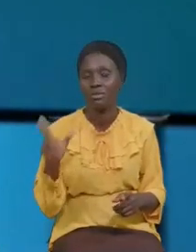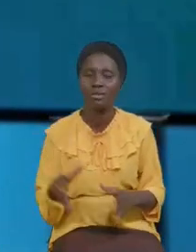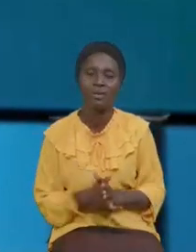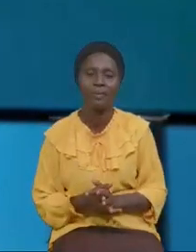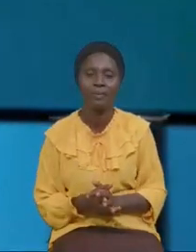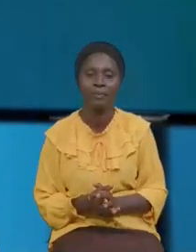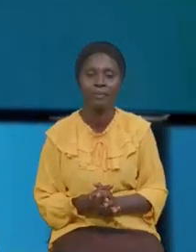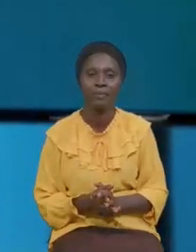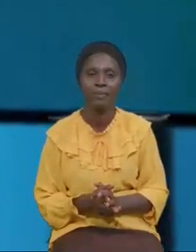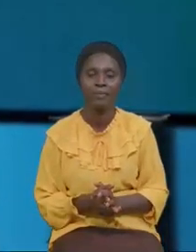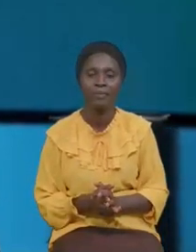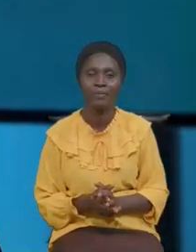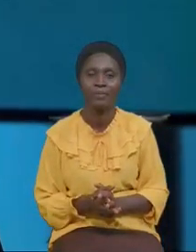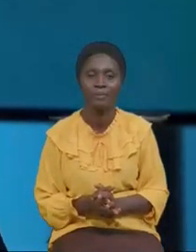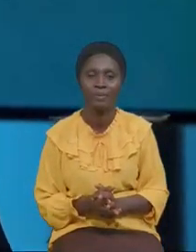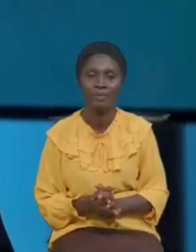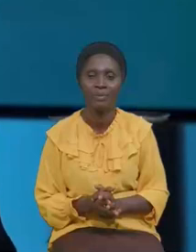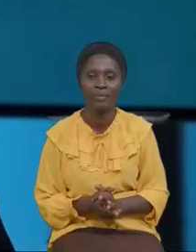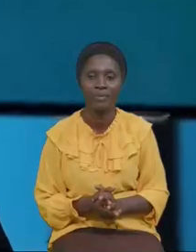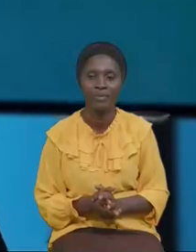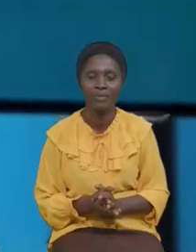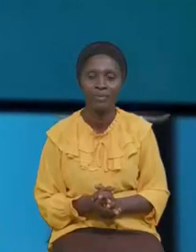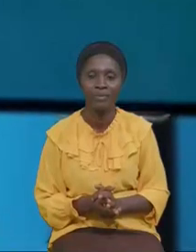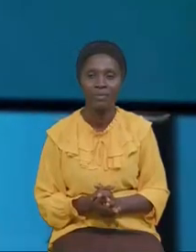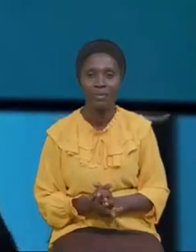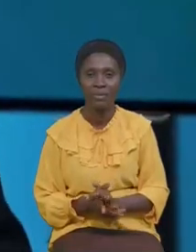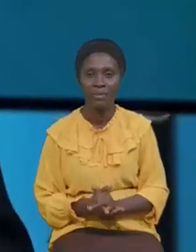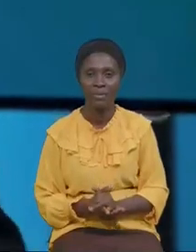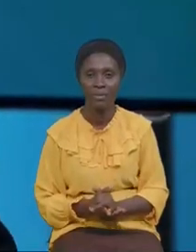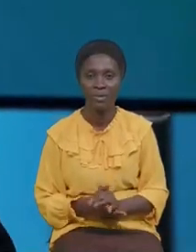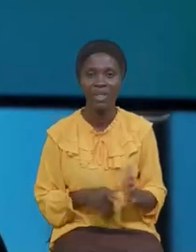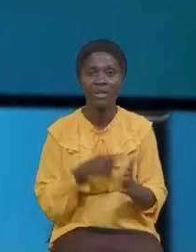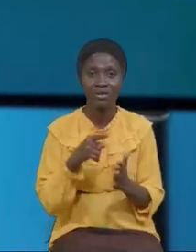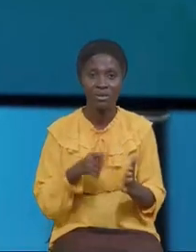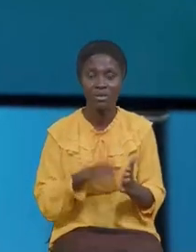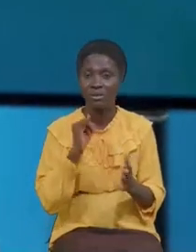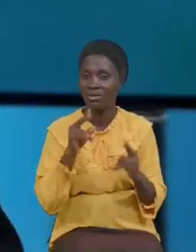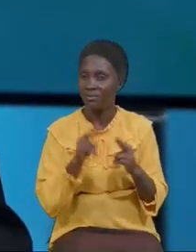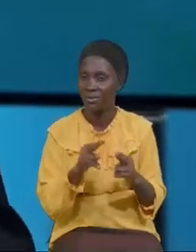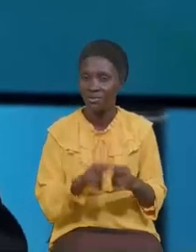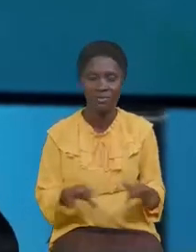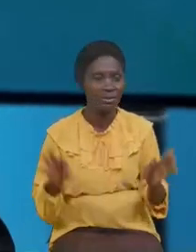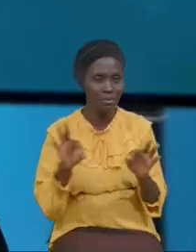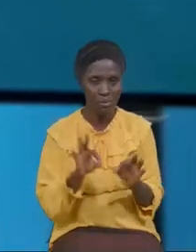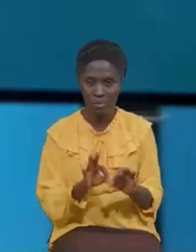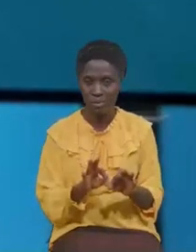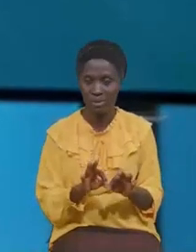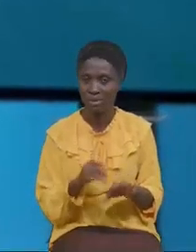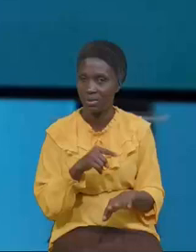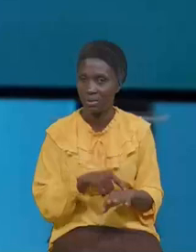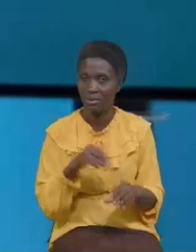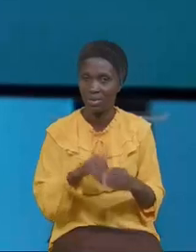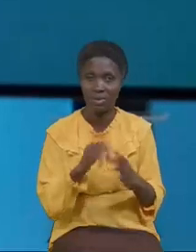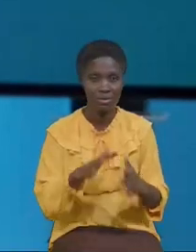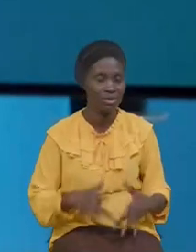qui est plus 234 91 54 44 92 63. Vous êtes à